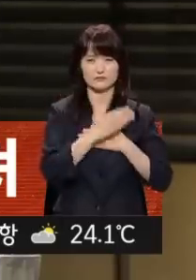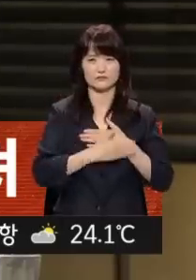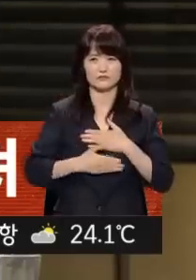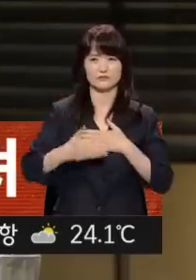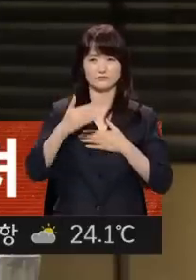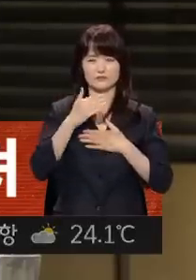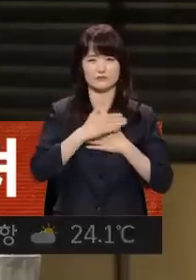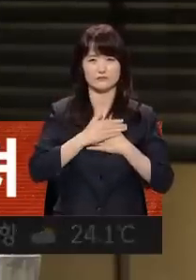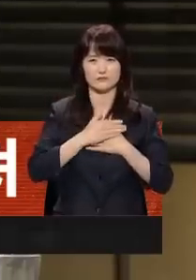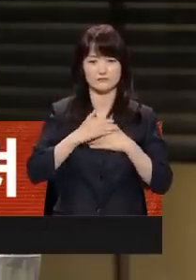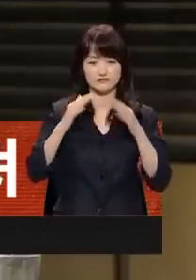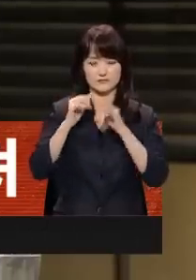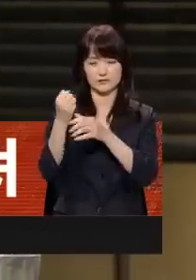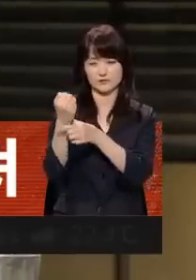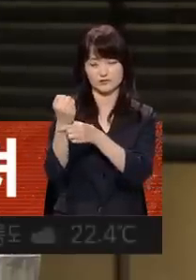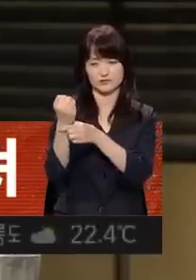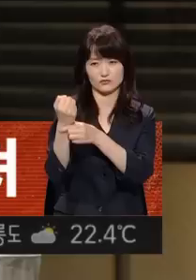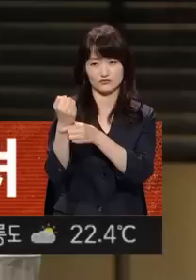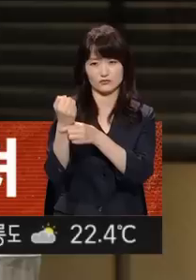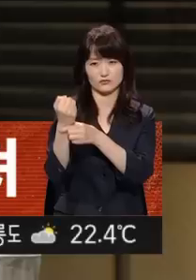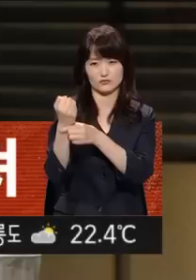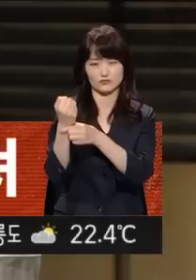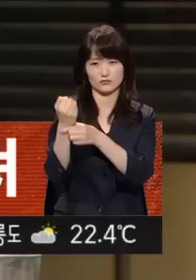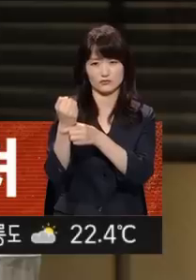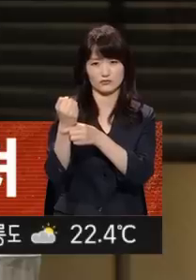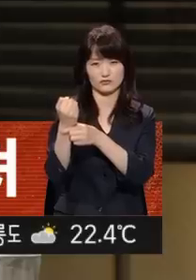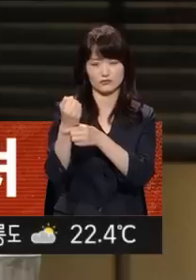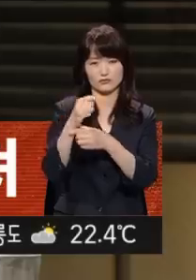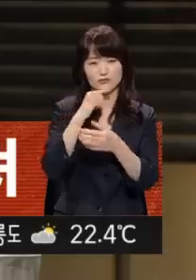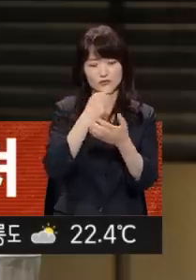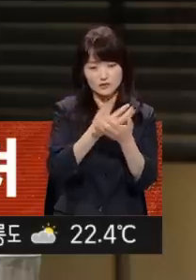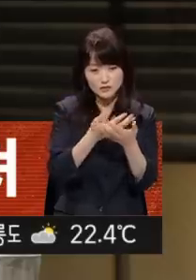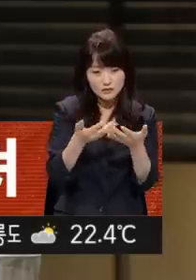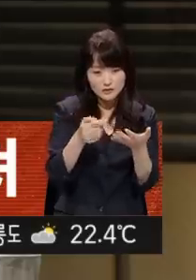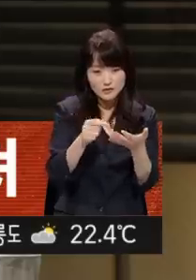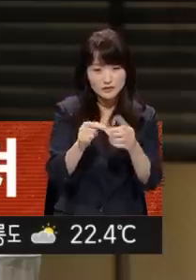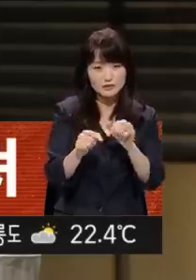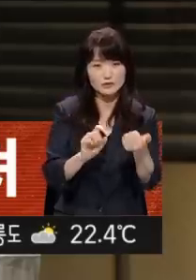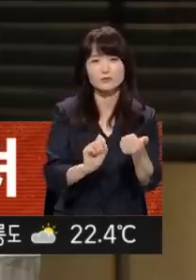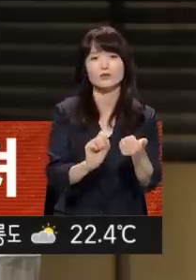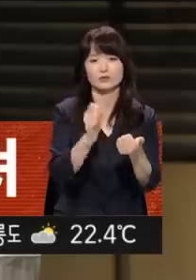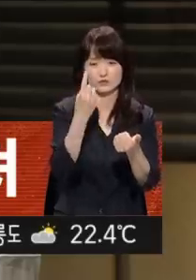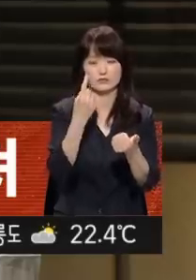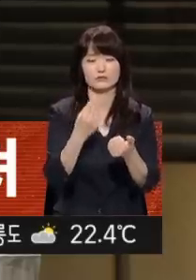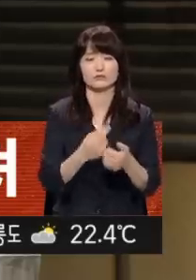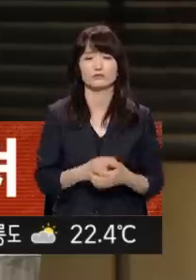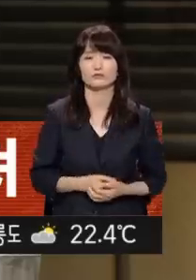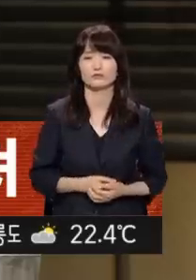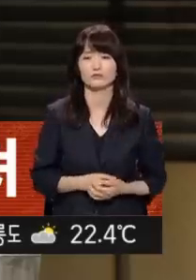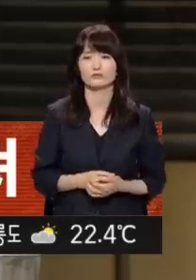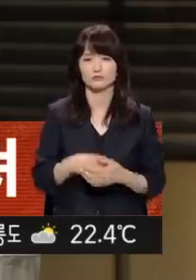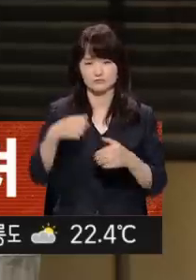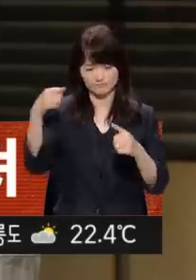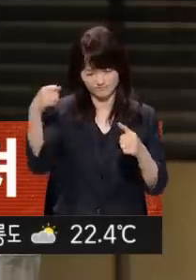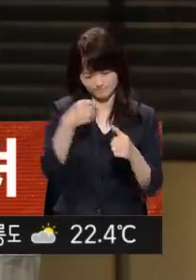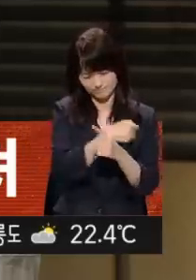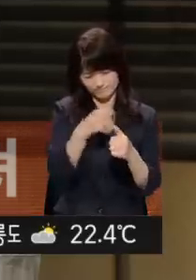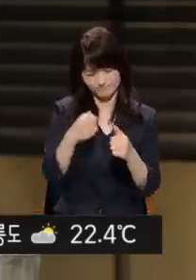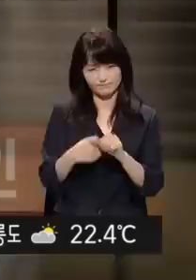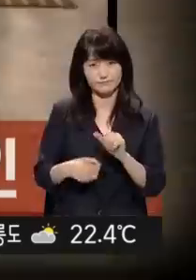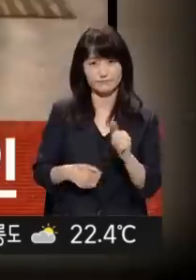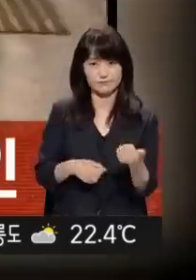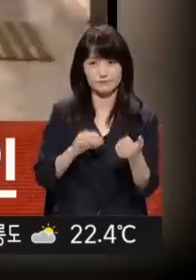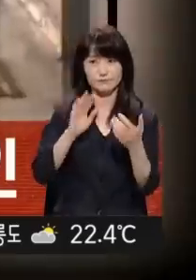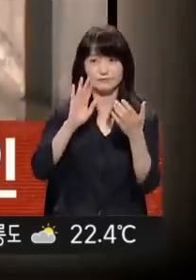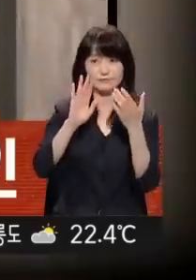내부 출혈이 있었다고 하는데 그래서 일단은 그게 사망원인이라고 추정을 했었습니다 일단 폭행으로 인해서 숨지고